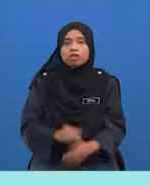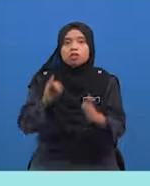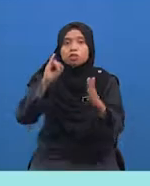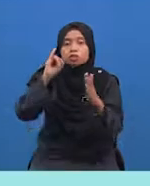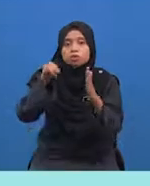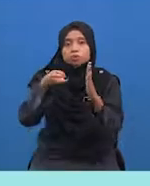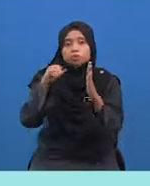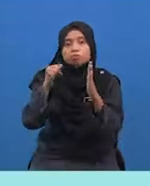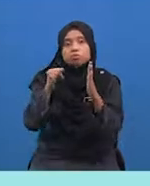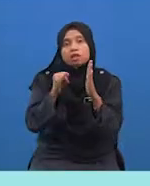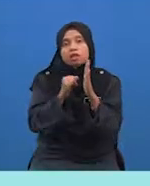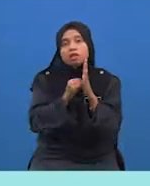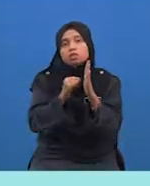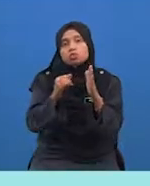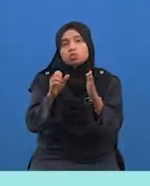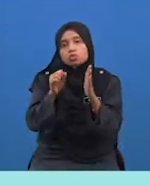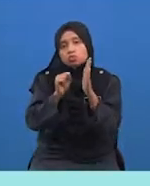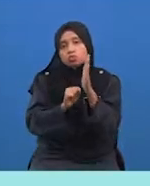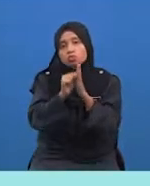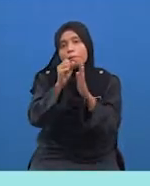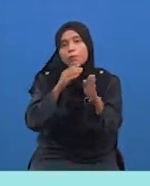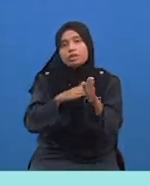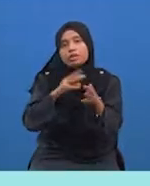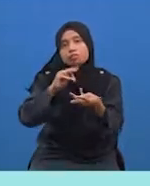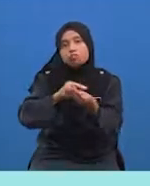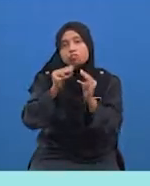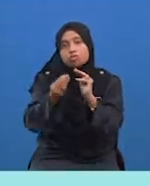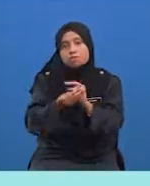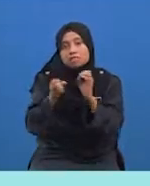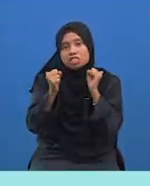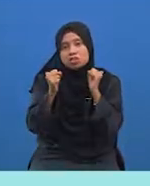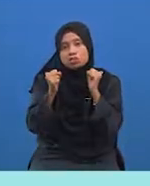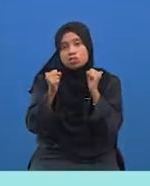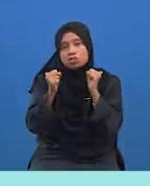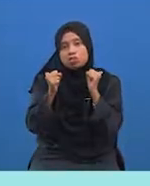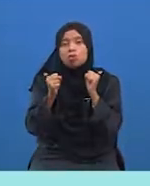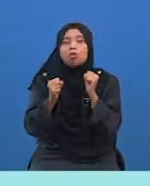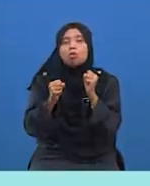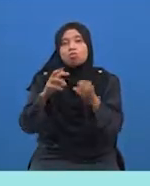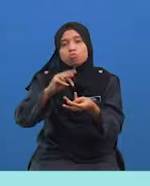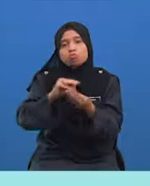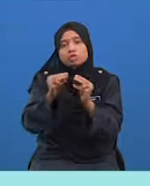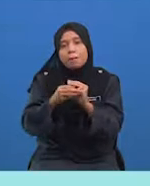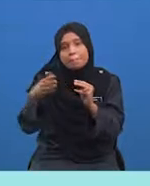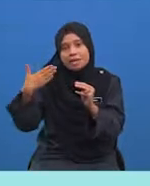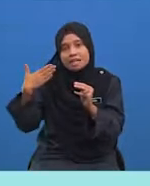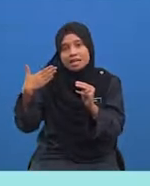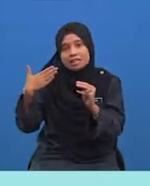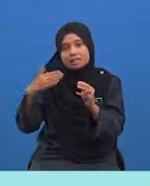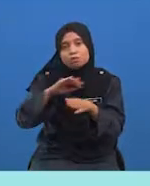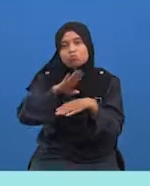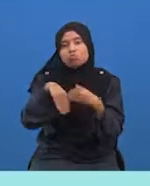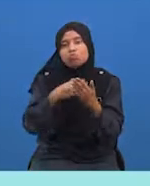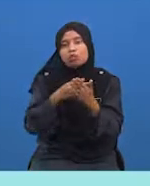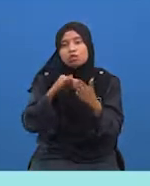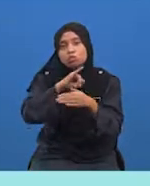jumlah suhu pada musim sejuk, jumlah suhu pada musim panas, jumlah hujan, dan tidak